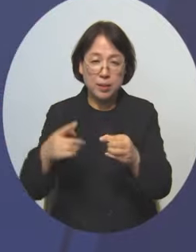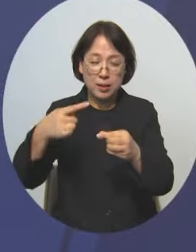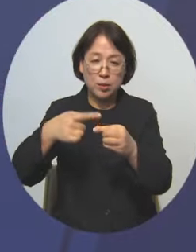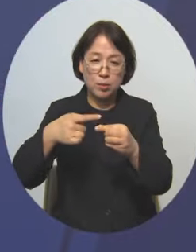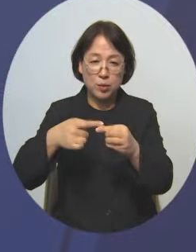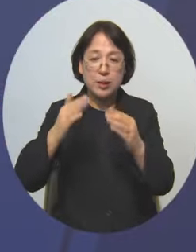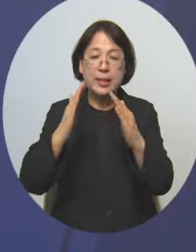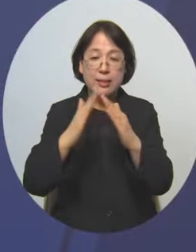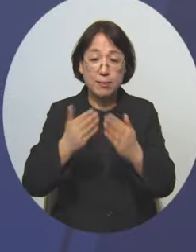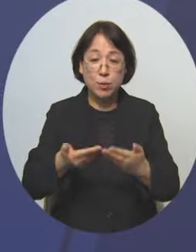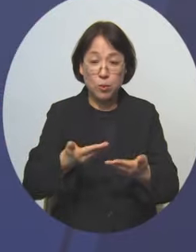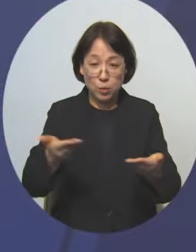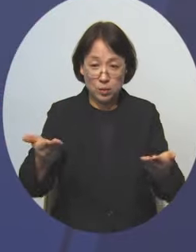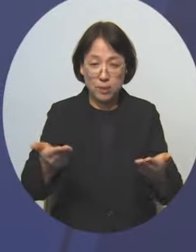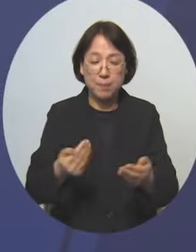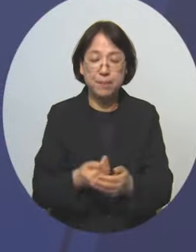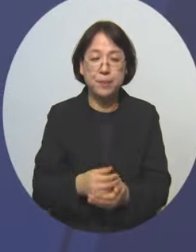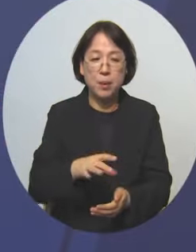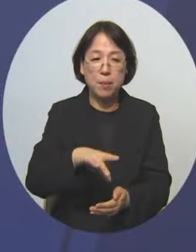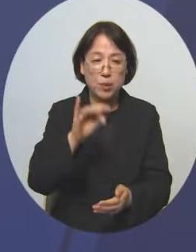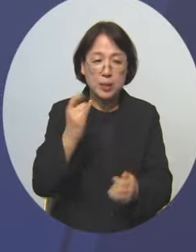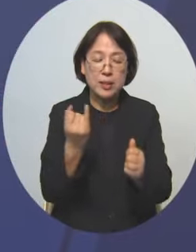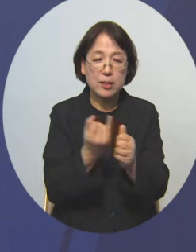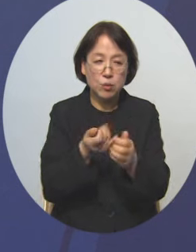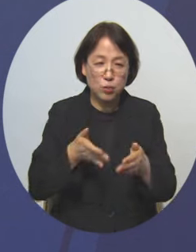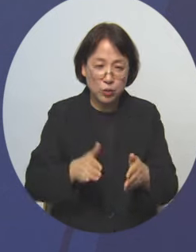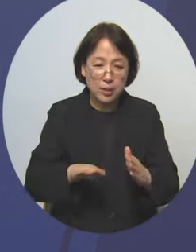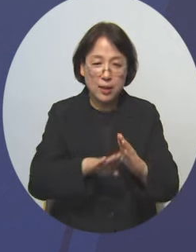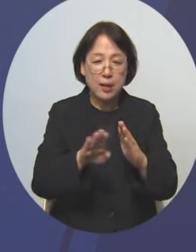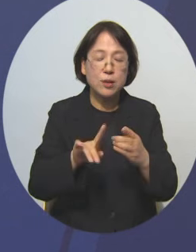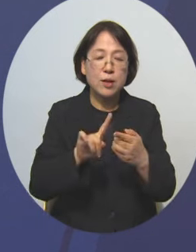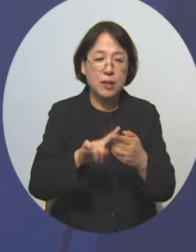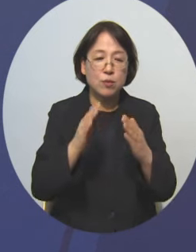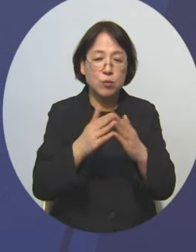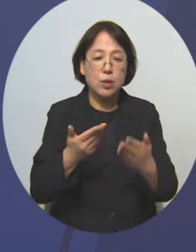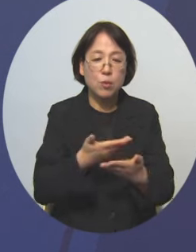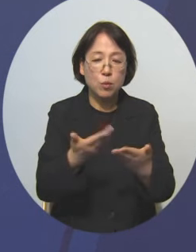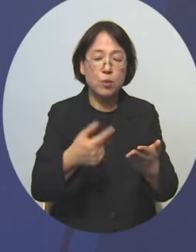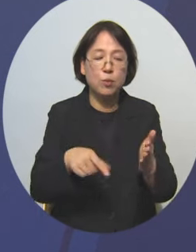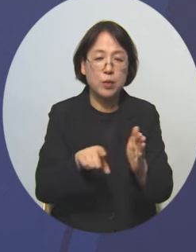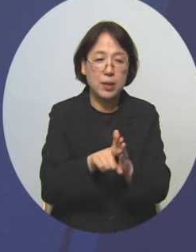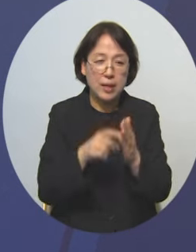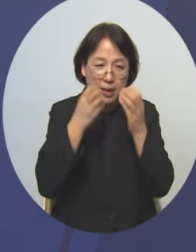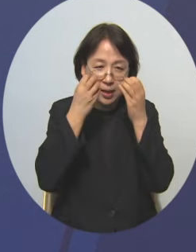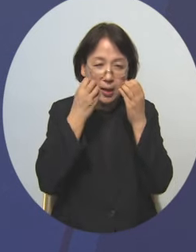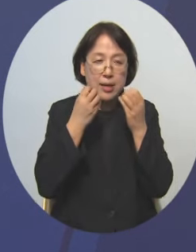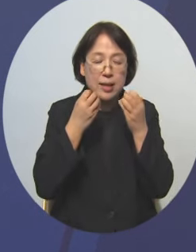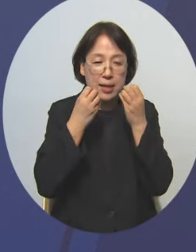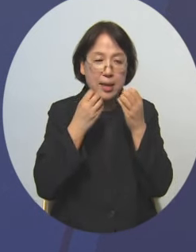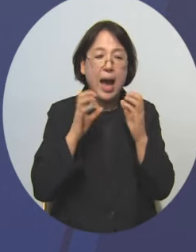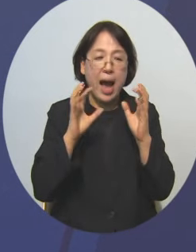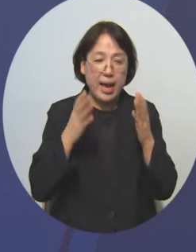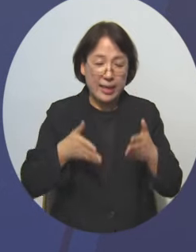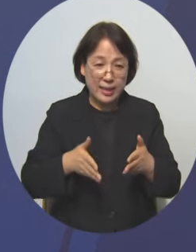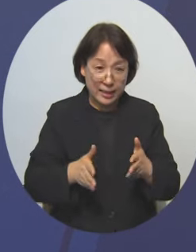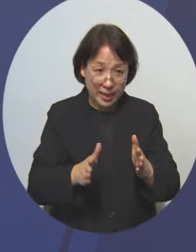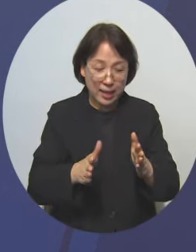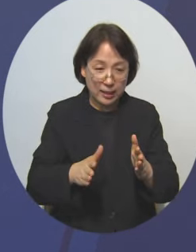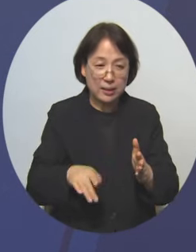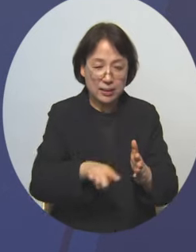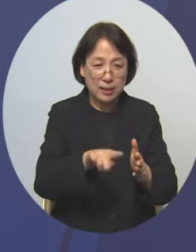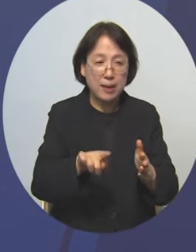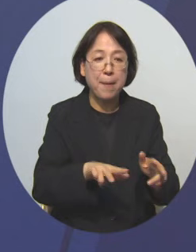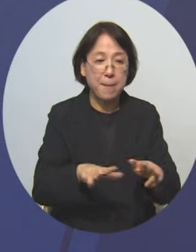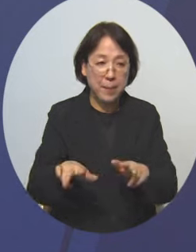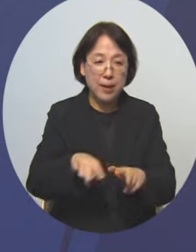주택 공급입니다. 먼저 신혼 출산 가구에 대한 주택 공급을 위해 신생아 우선 공급을 신설하기로 했습니다.